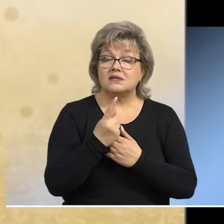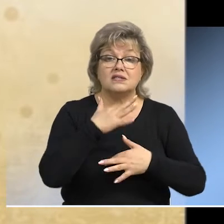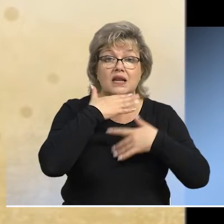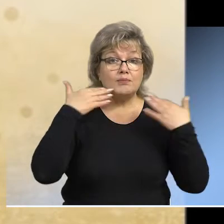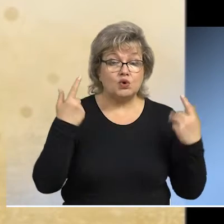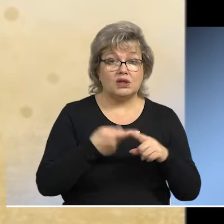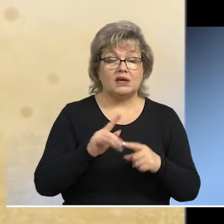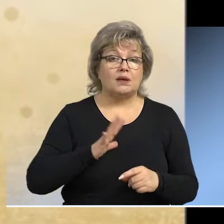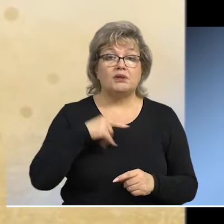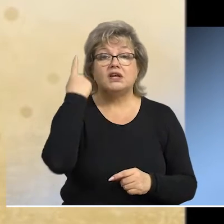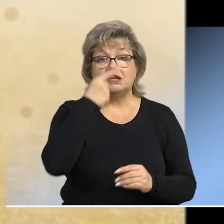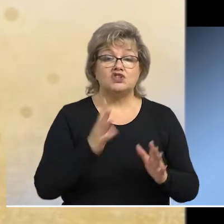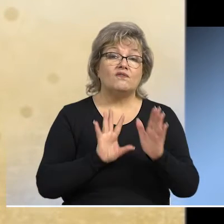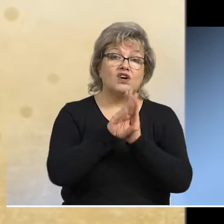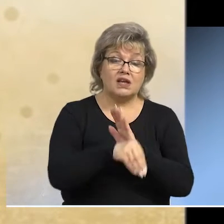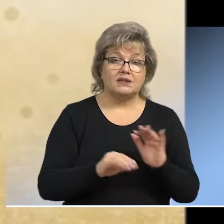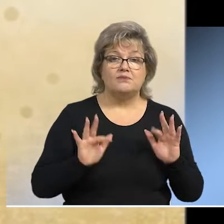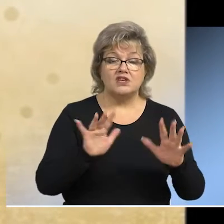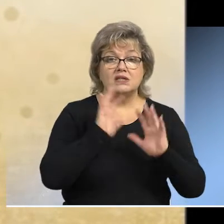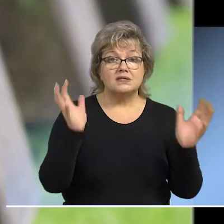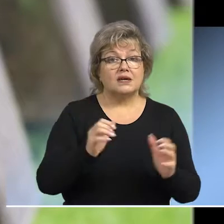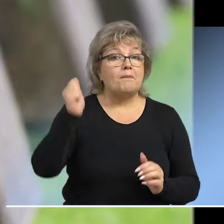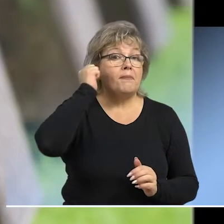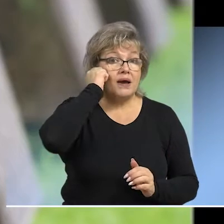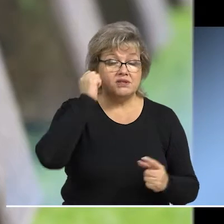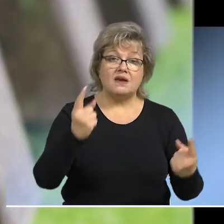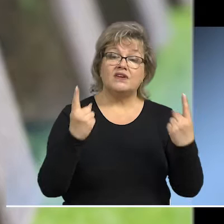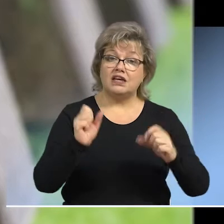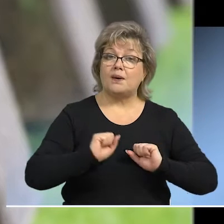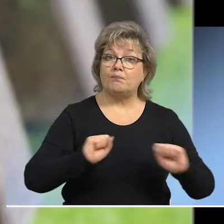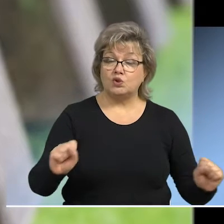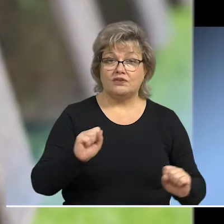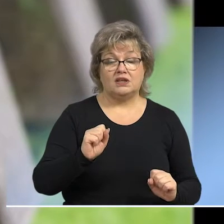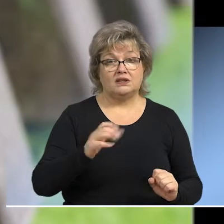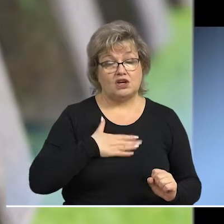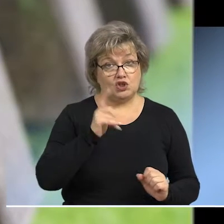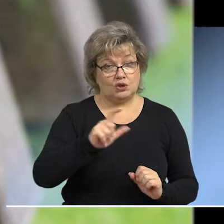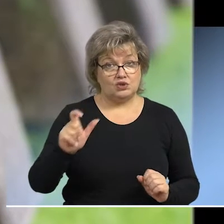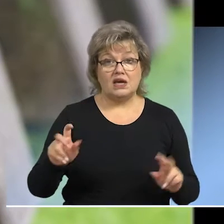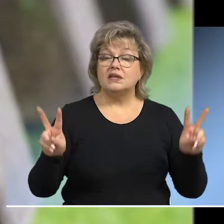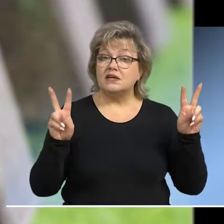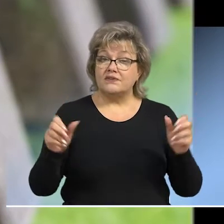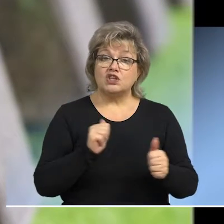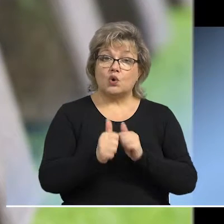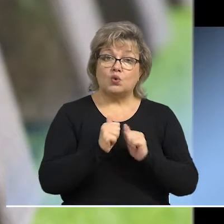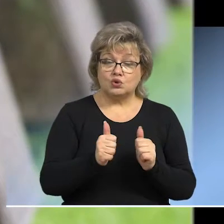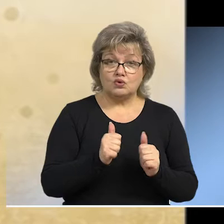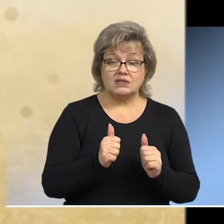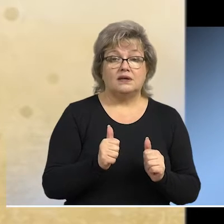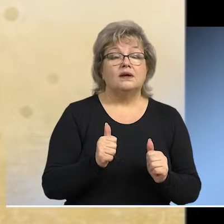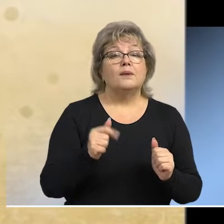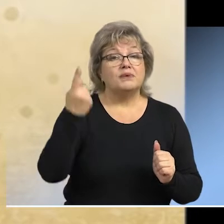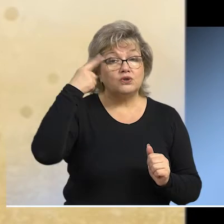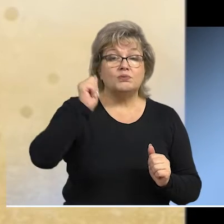для многих это стало еще и личным вкладом в дело сохранения памяти о великом подвиге наших людей. Кстати, название конкурсу «Родник